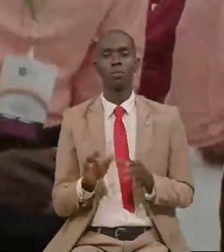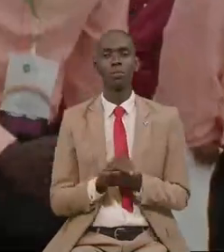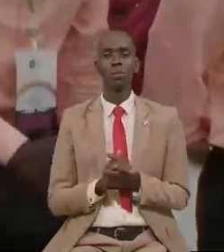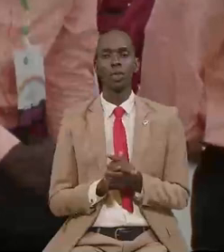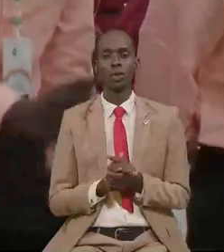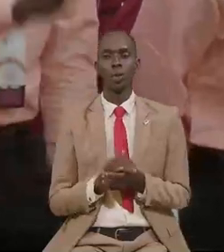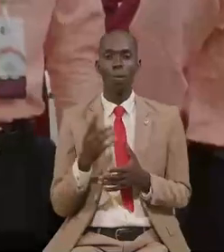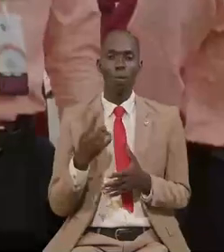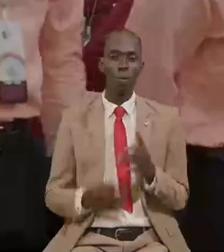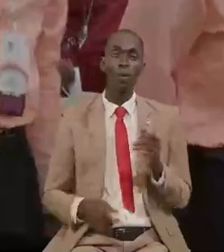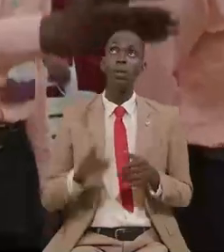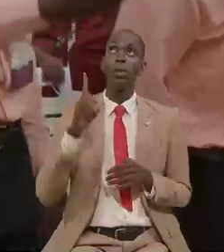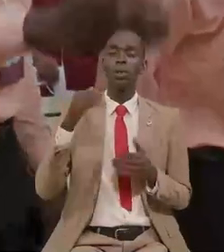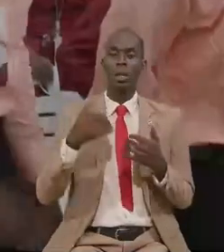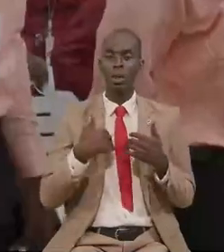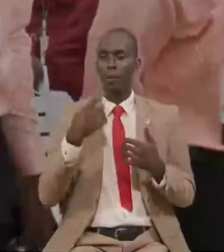Observe ce qu'il a demandé.